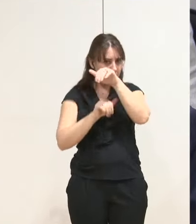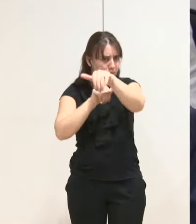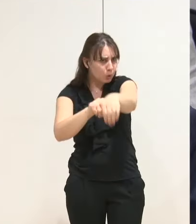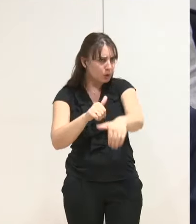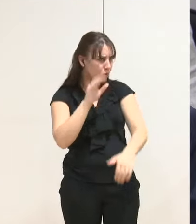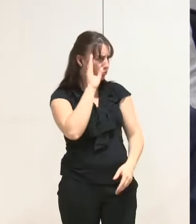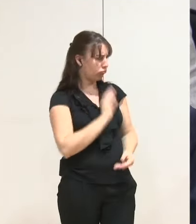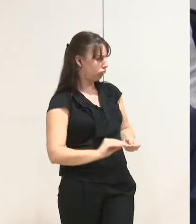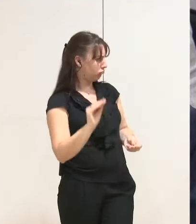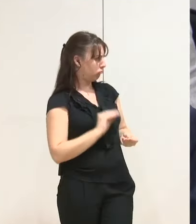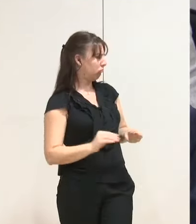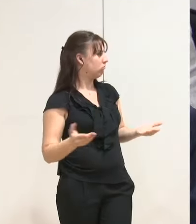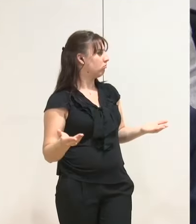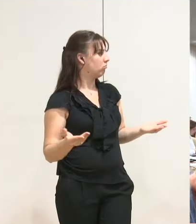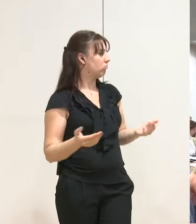là